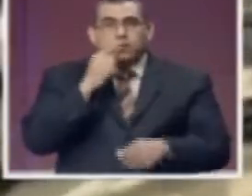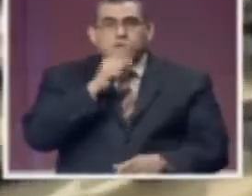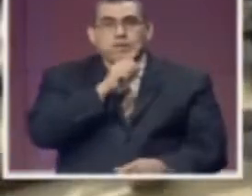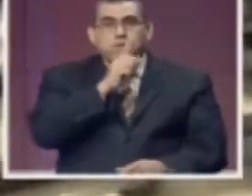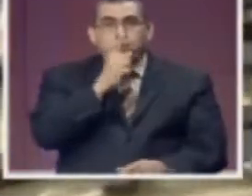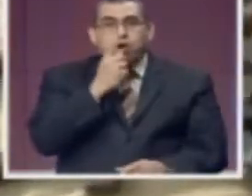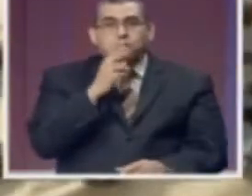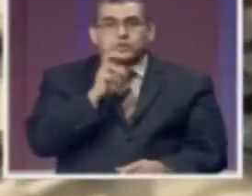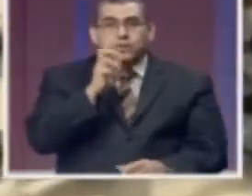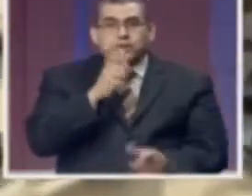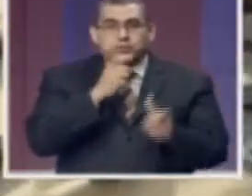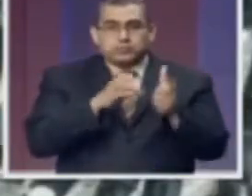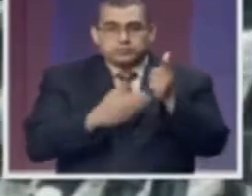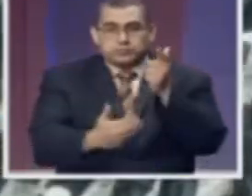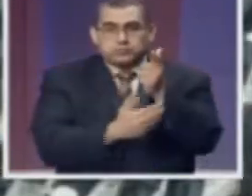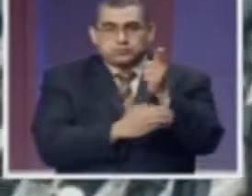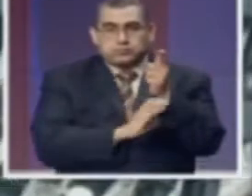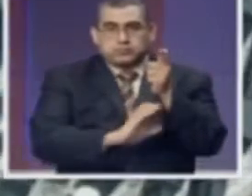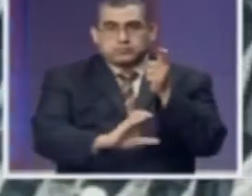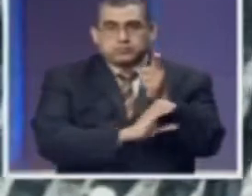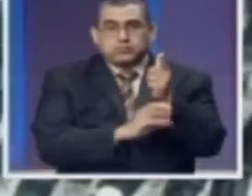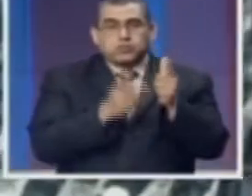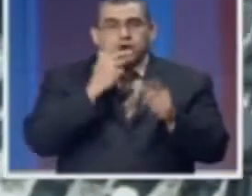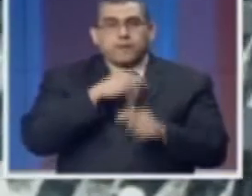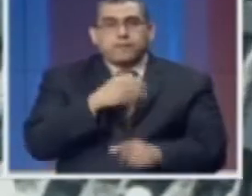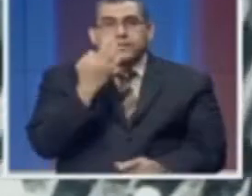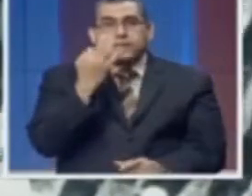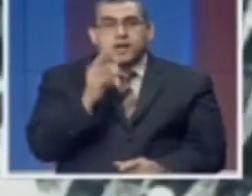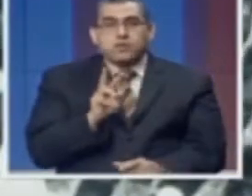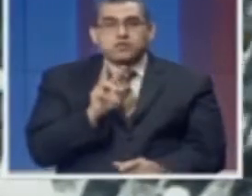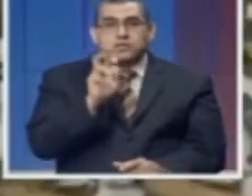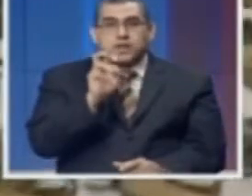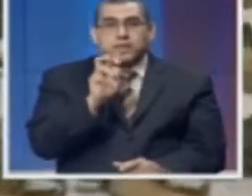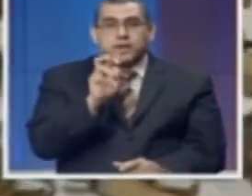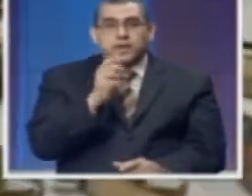و71 بندقية آلية و73 مسدسا